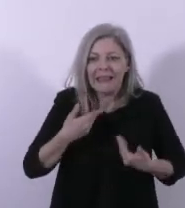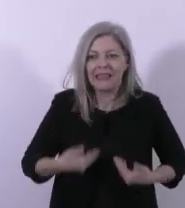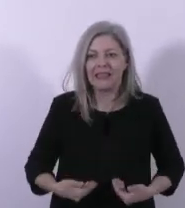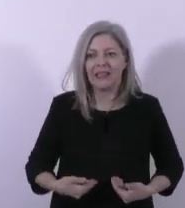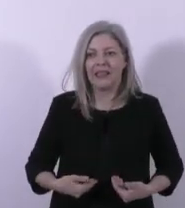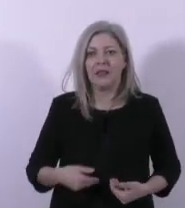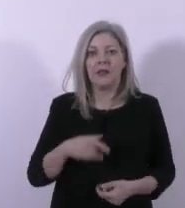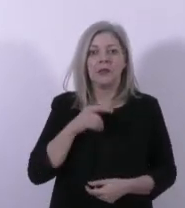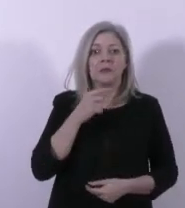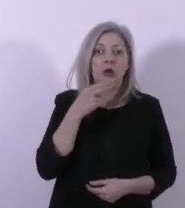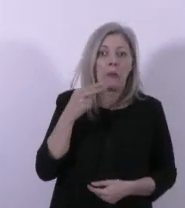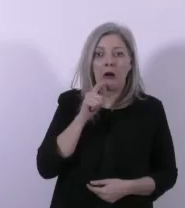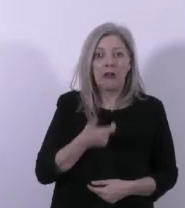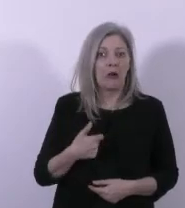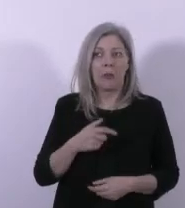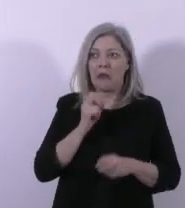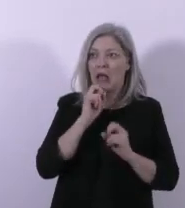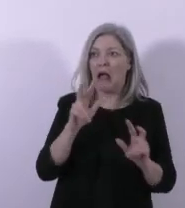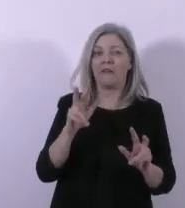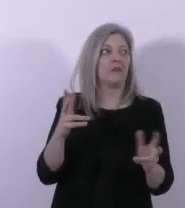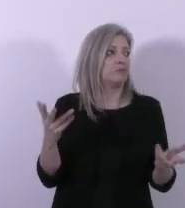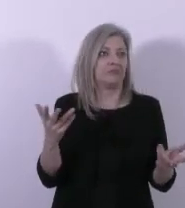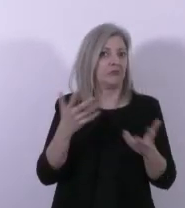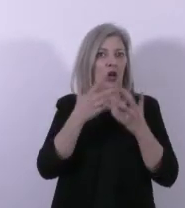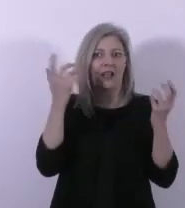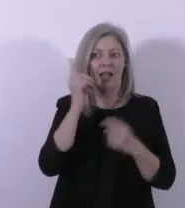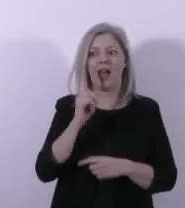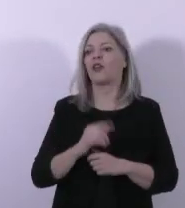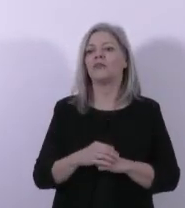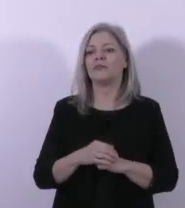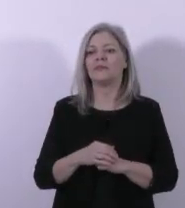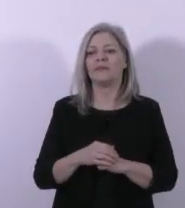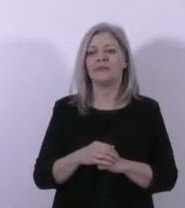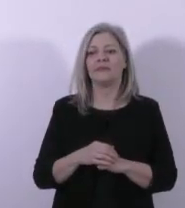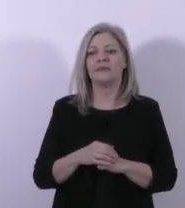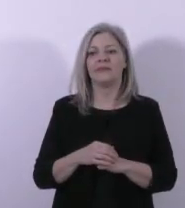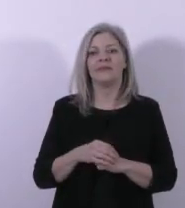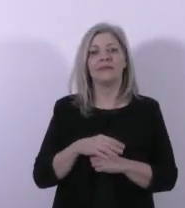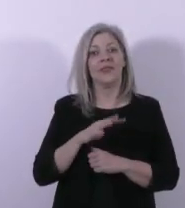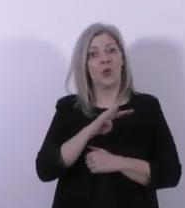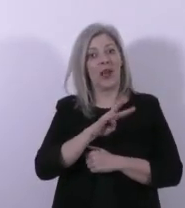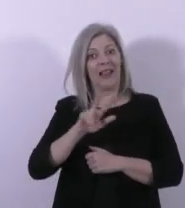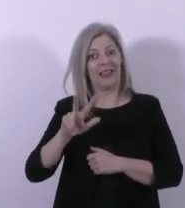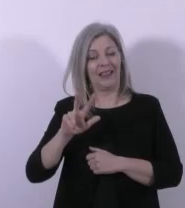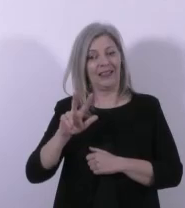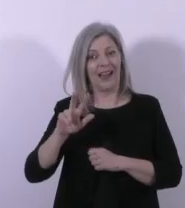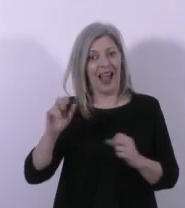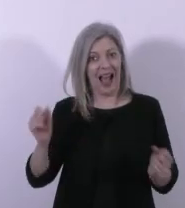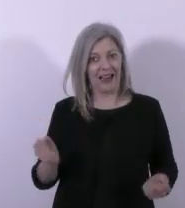e nome non dicono niente. Bensì 43 anni e 6 mesi fa, nel